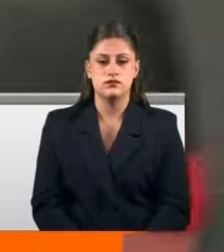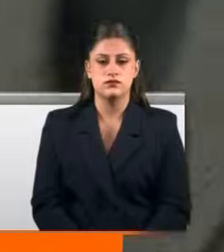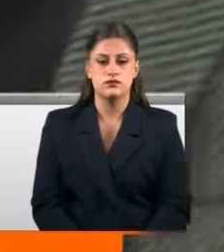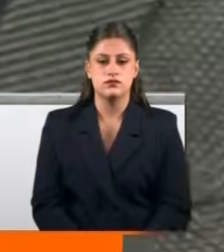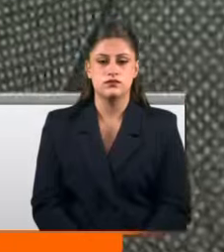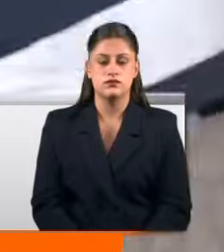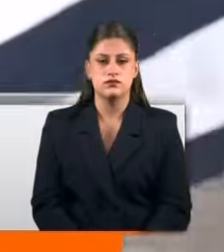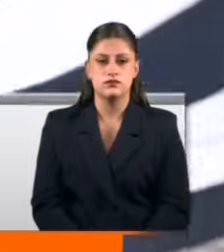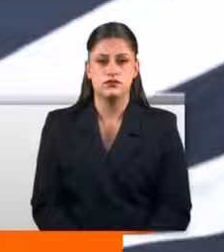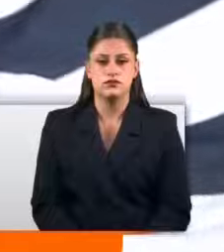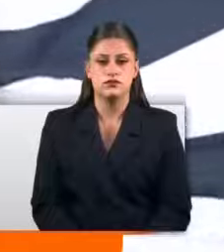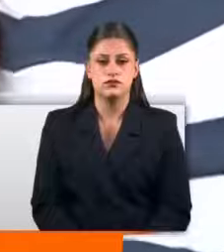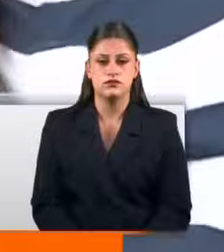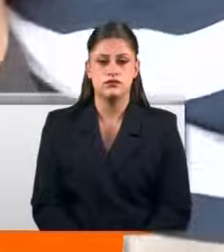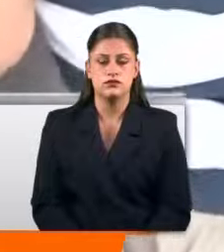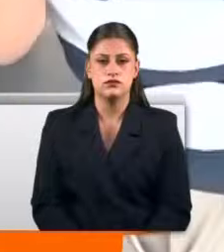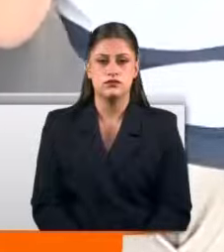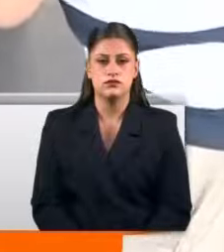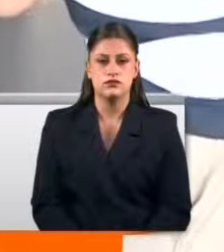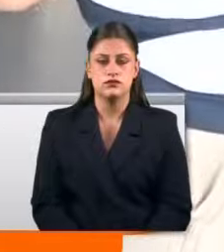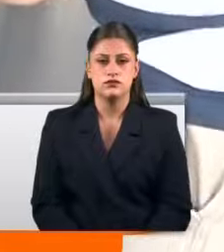yok, herhangi bir üfleme yok.